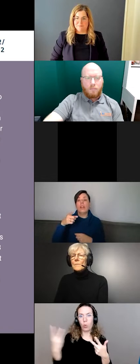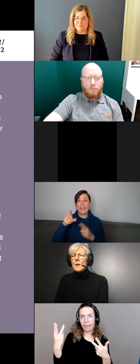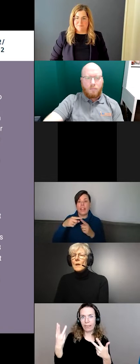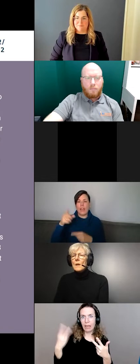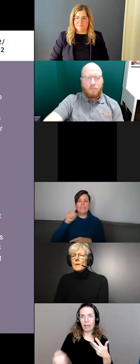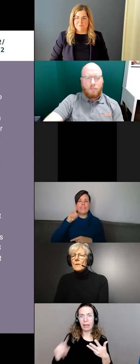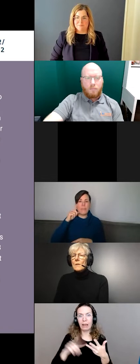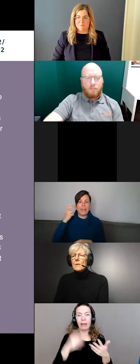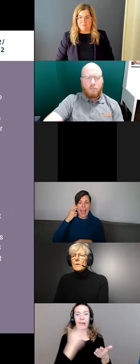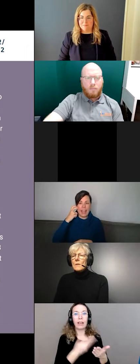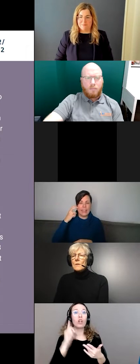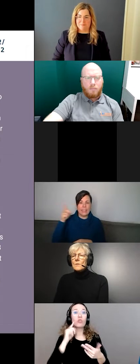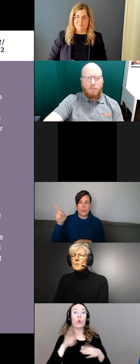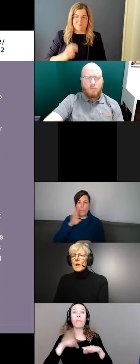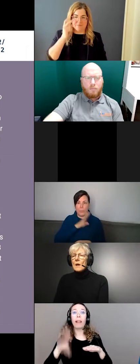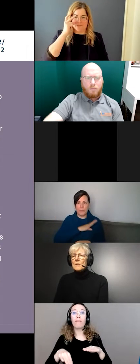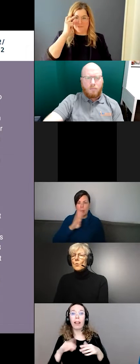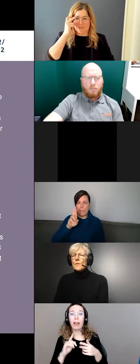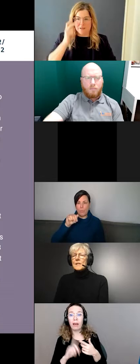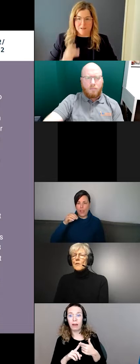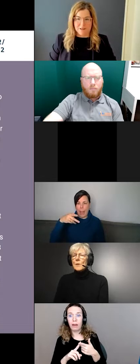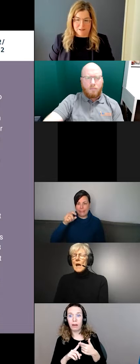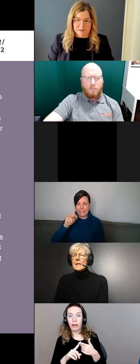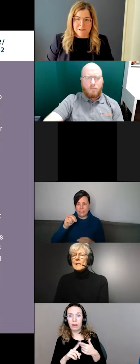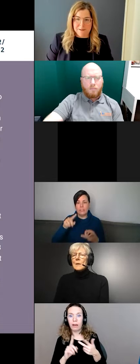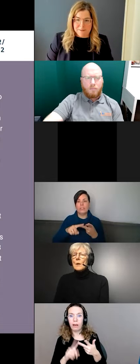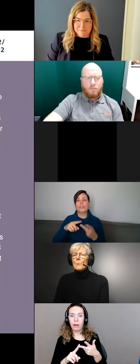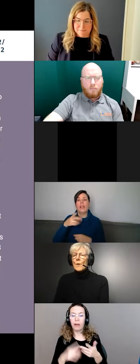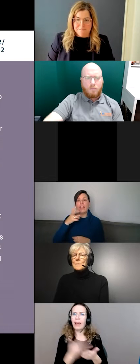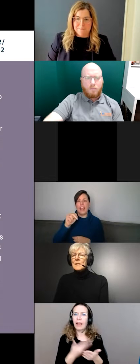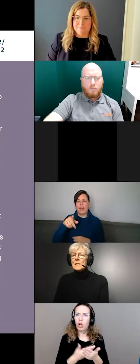Belleville, à Whitney, l'école pour les sourds à Belleville,